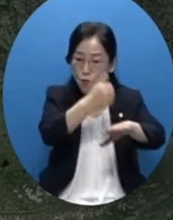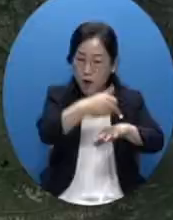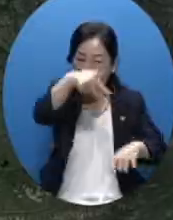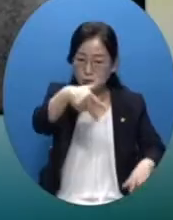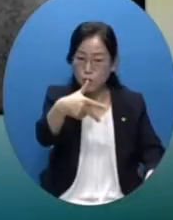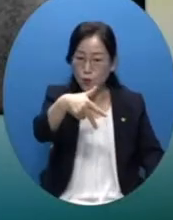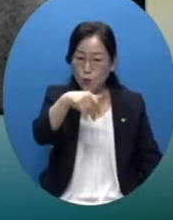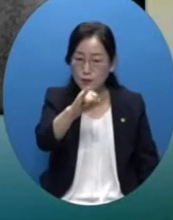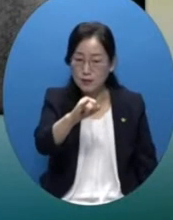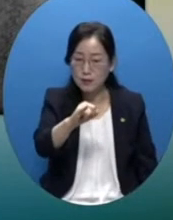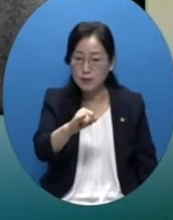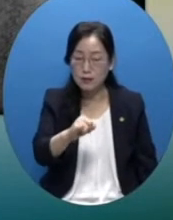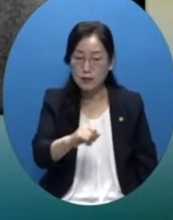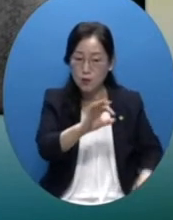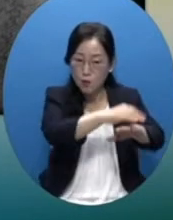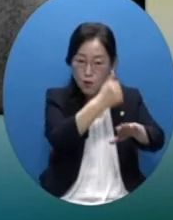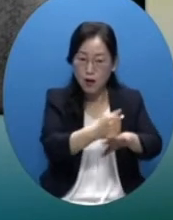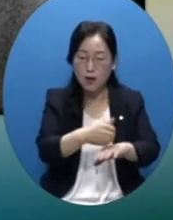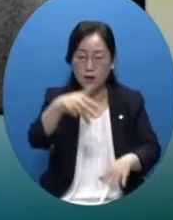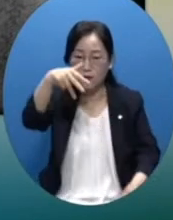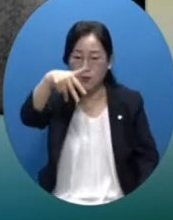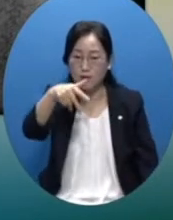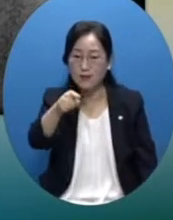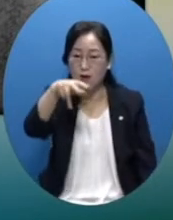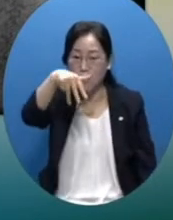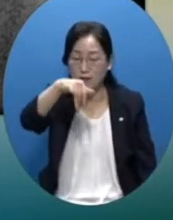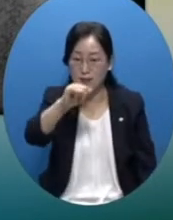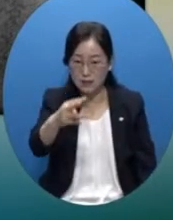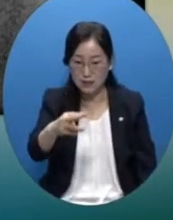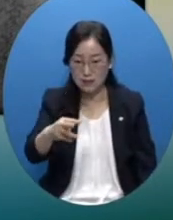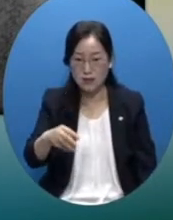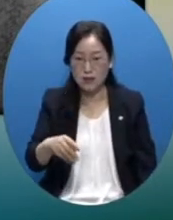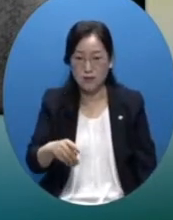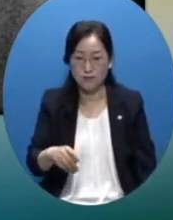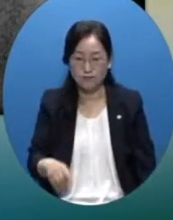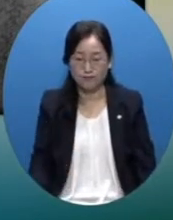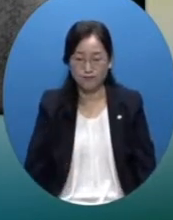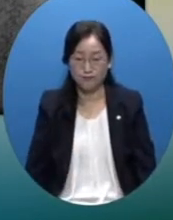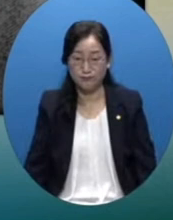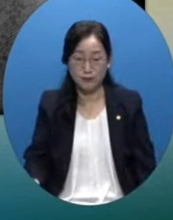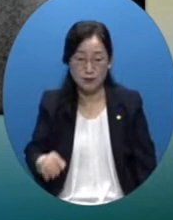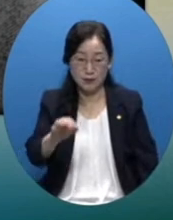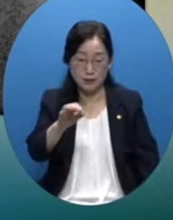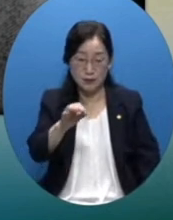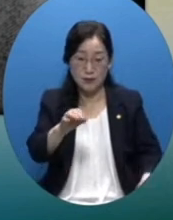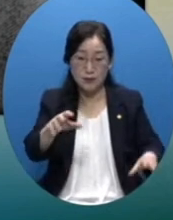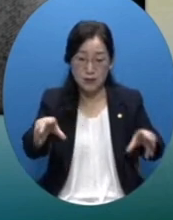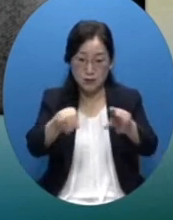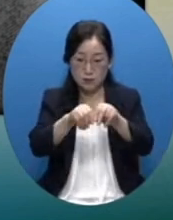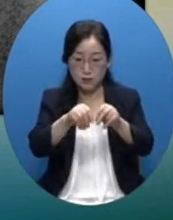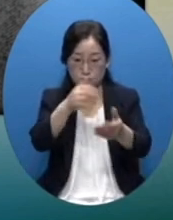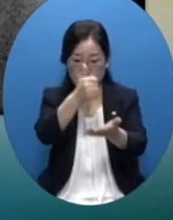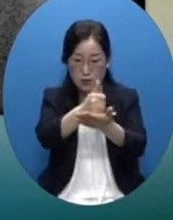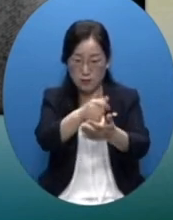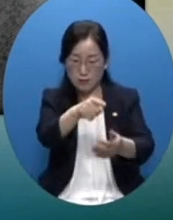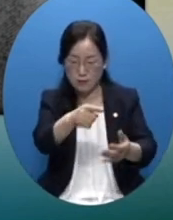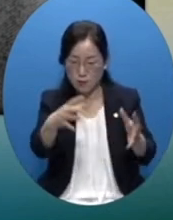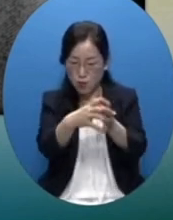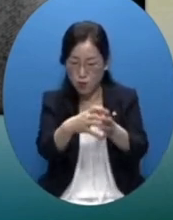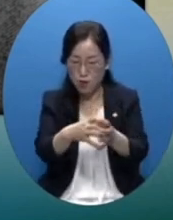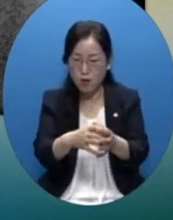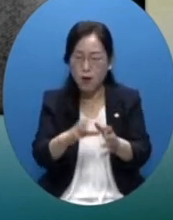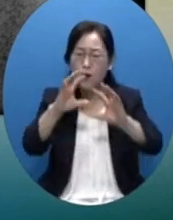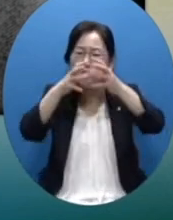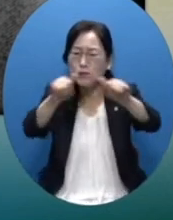처칠 수상은 온 국민에게 기도를 요청했습니다 할매 2 하지 아니하시면 저들이 철수 앞서 할 수가